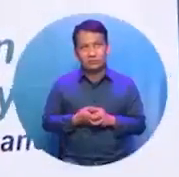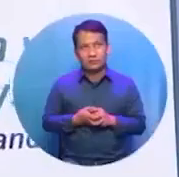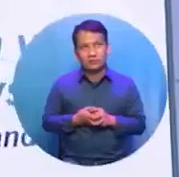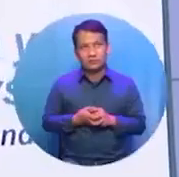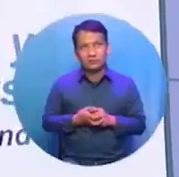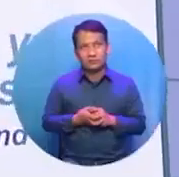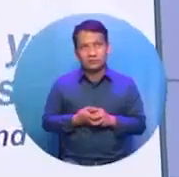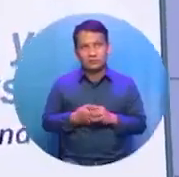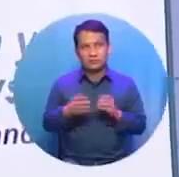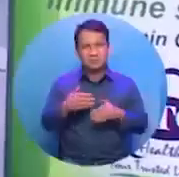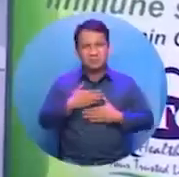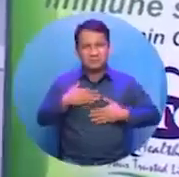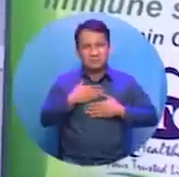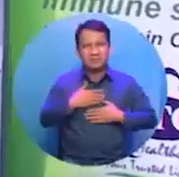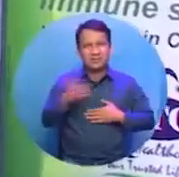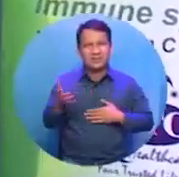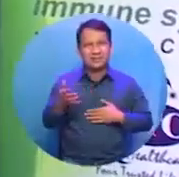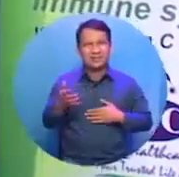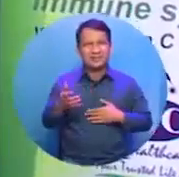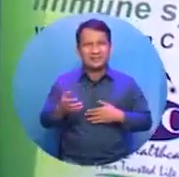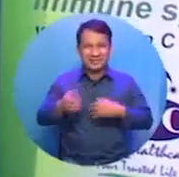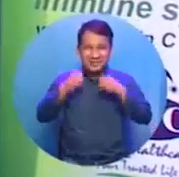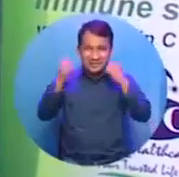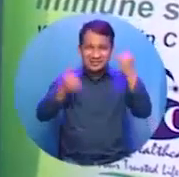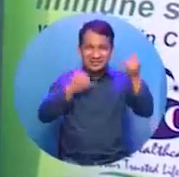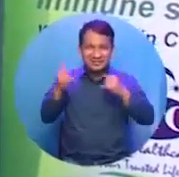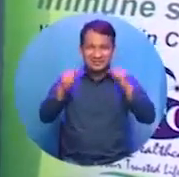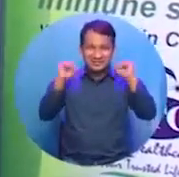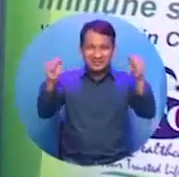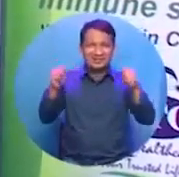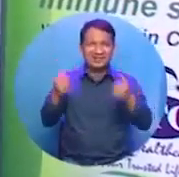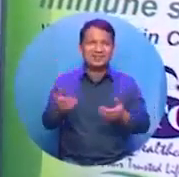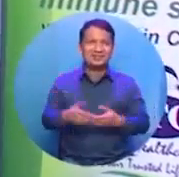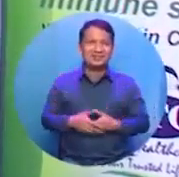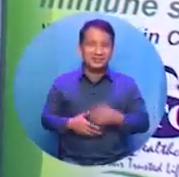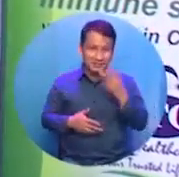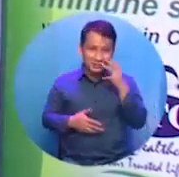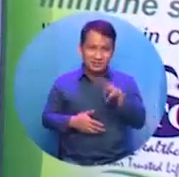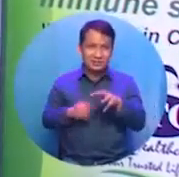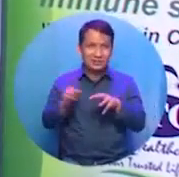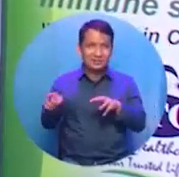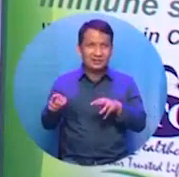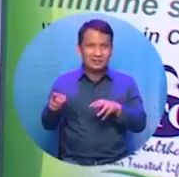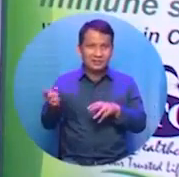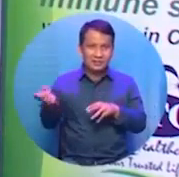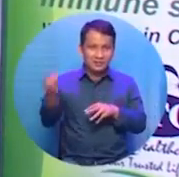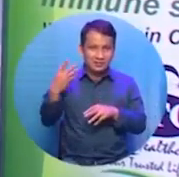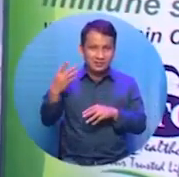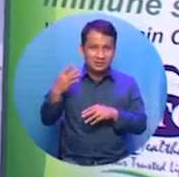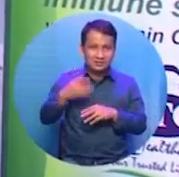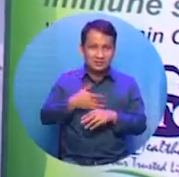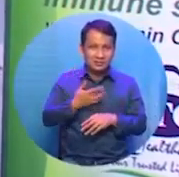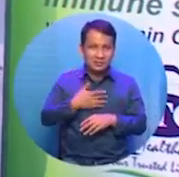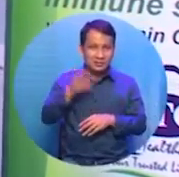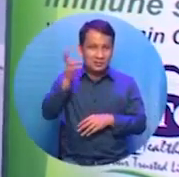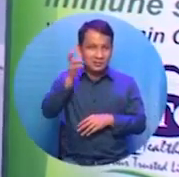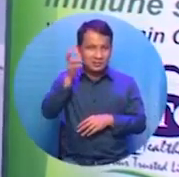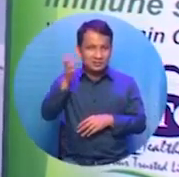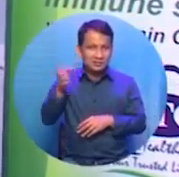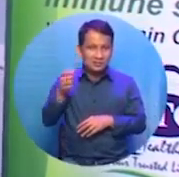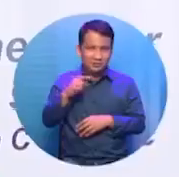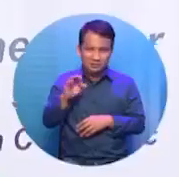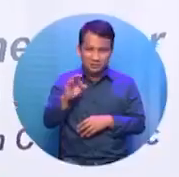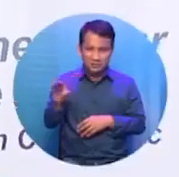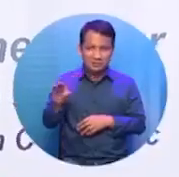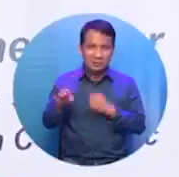Ba't palang kabuhay-buhay dapat? Yes, Sarapi! Panalo na kami! Alam ko, nanood ka kasi nag-feedback eh.